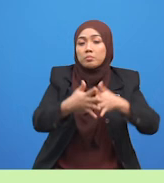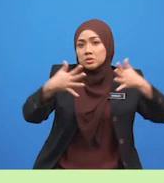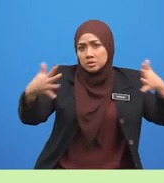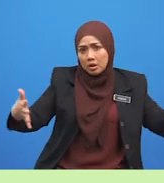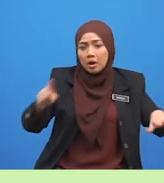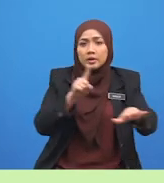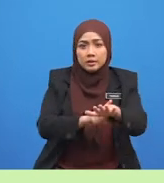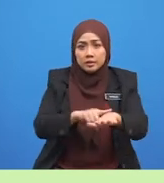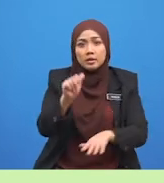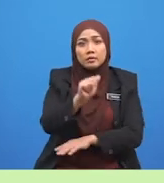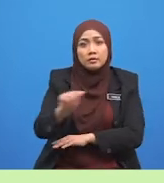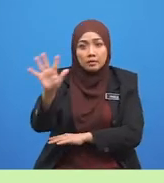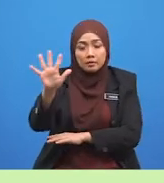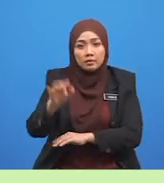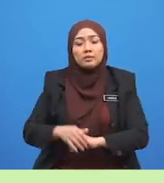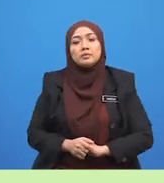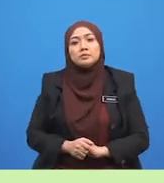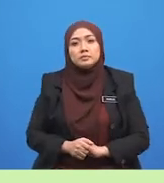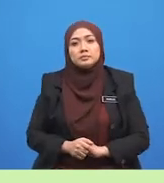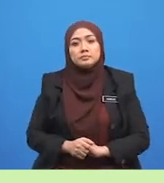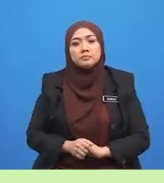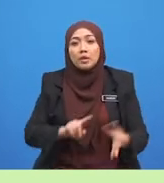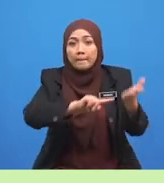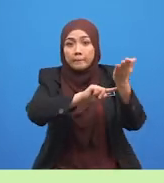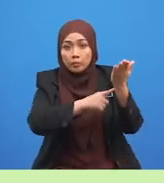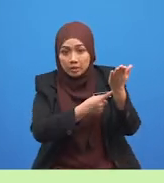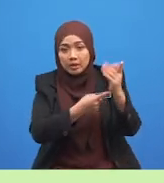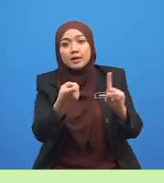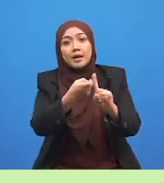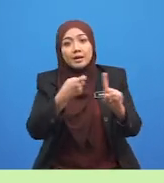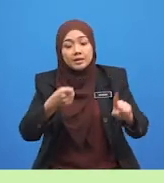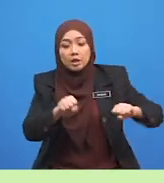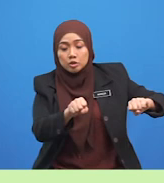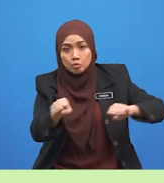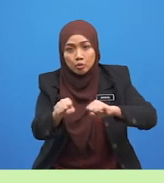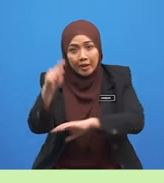Tenggara. Tasik ini bermula dari Sungai Terengganu.